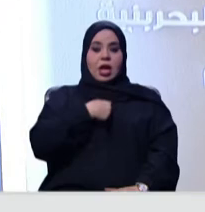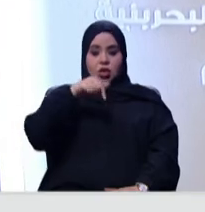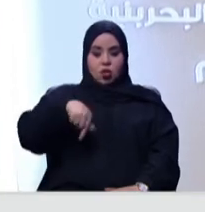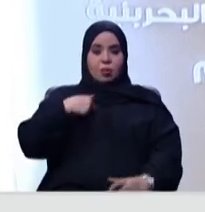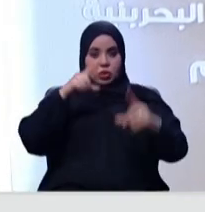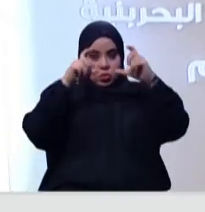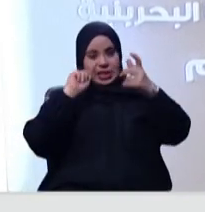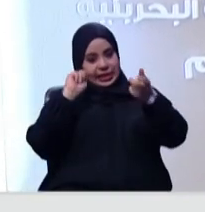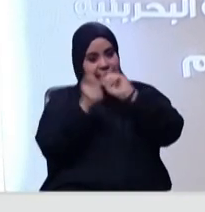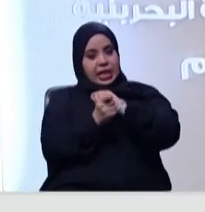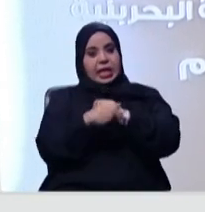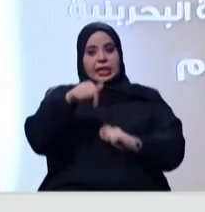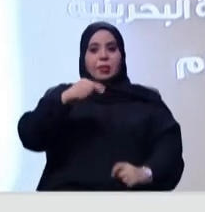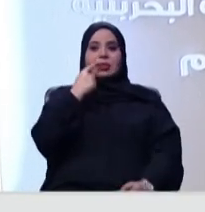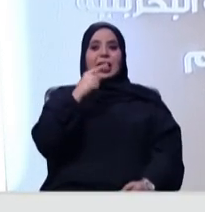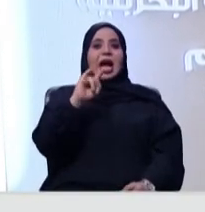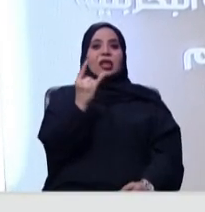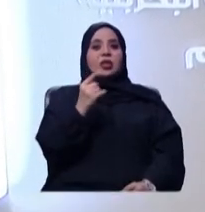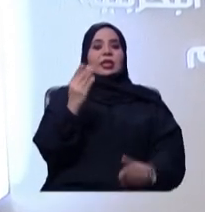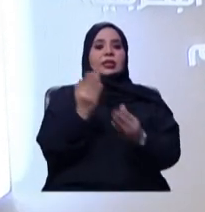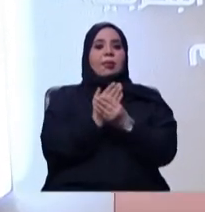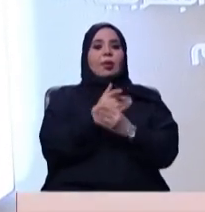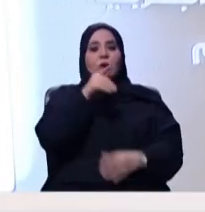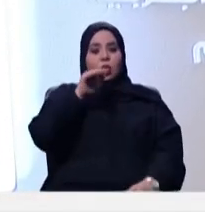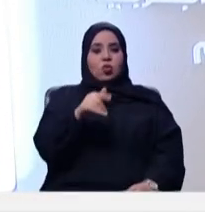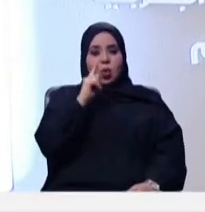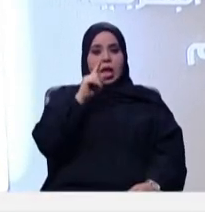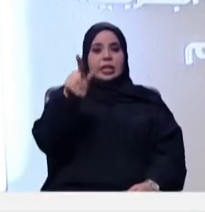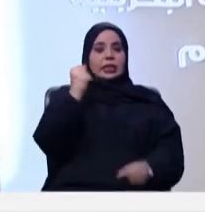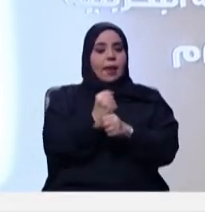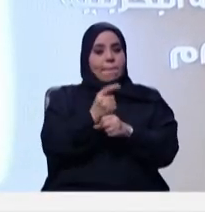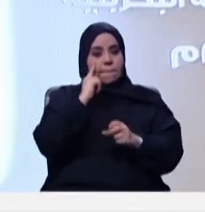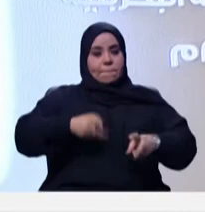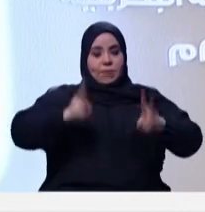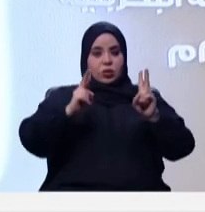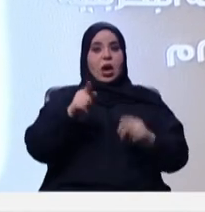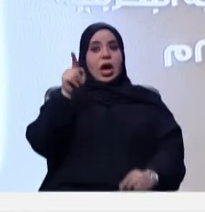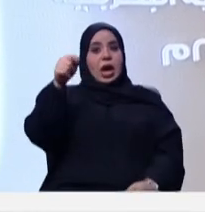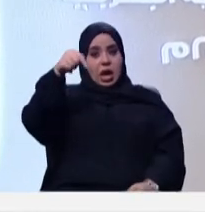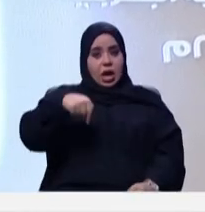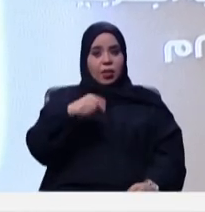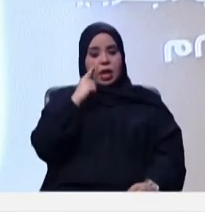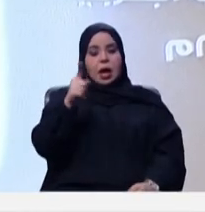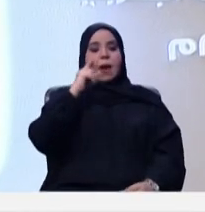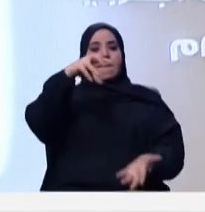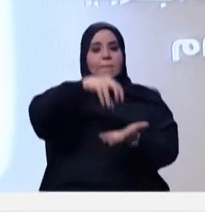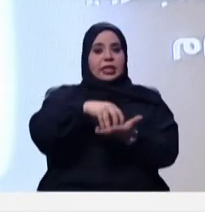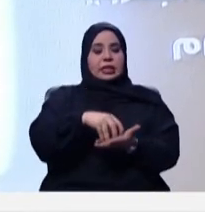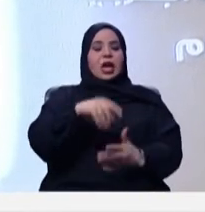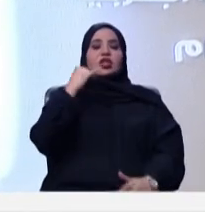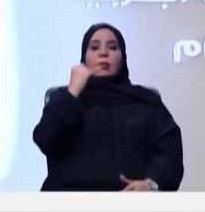كونها هي السنة العاشرة لنا وسنة عزيزة على قلب كل الناس اللي تشتغل في هاي المشروع. طبعا مشروع مدينة شباب